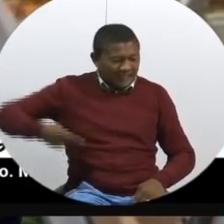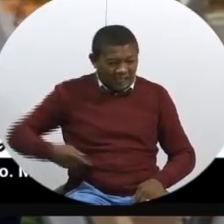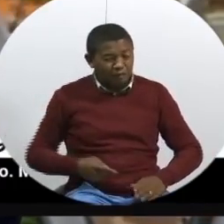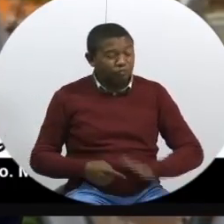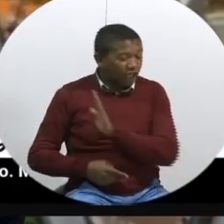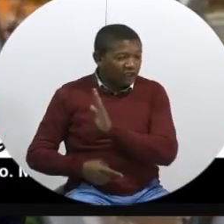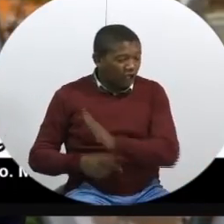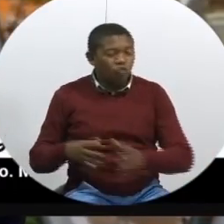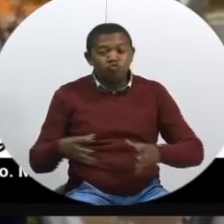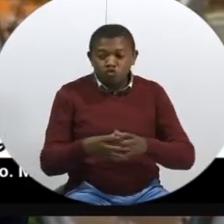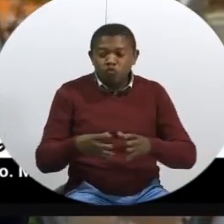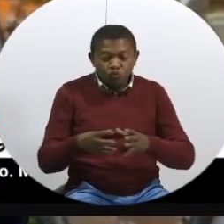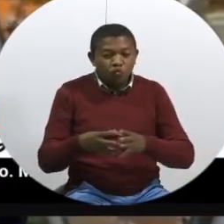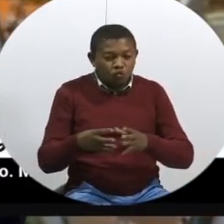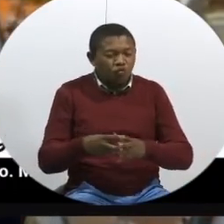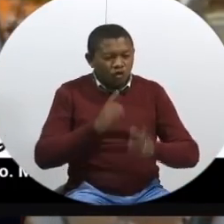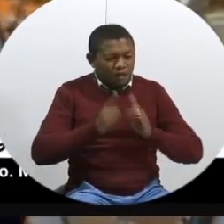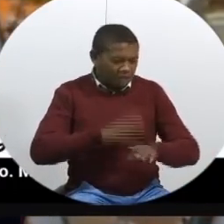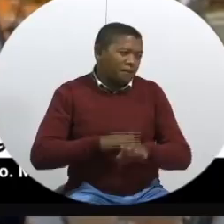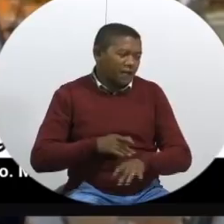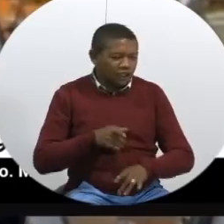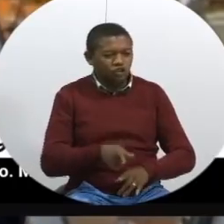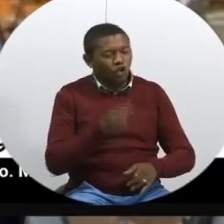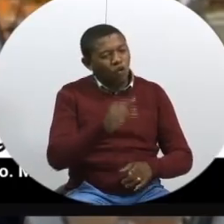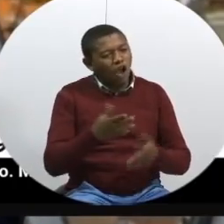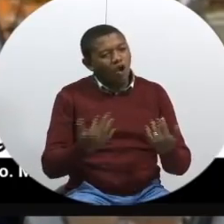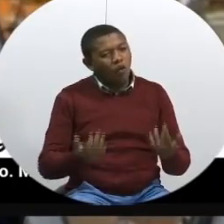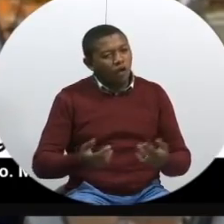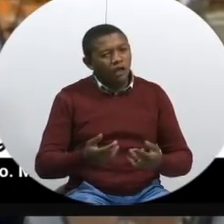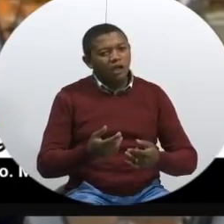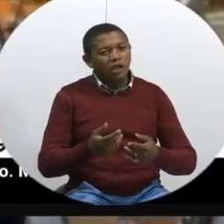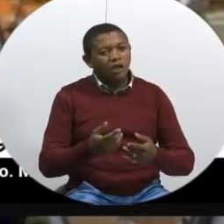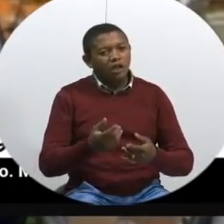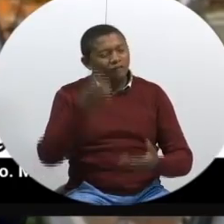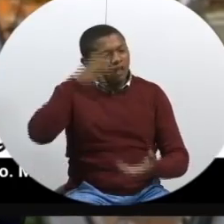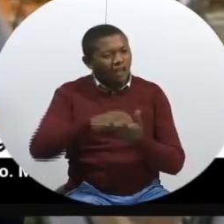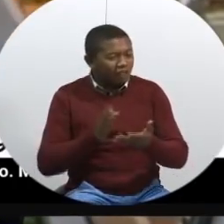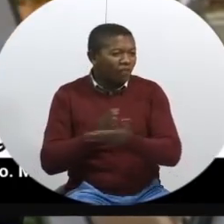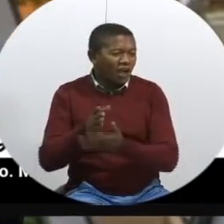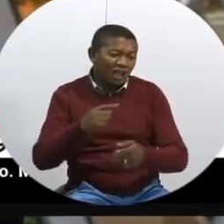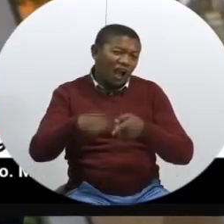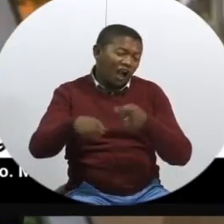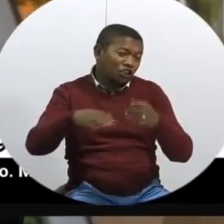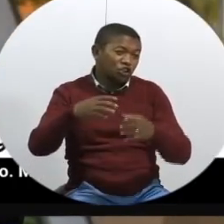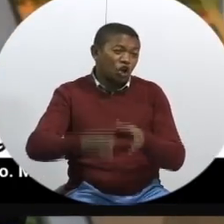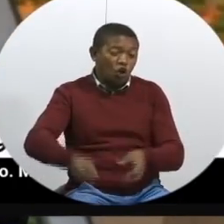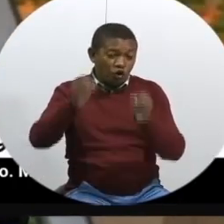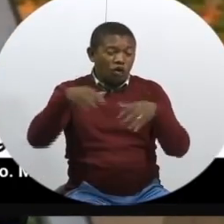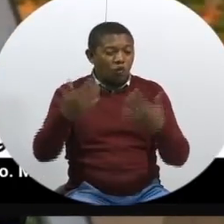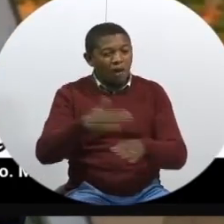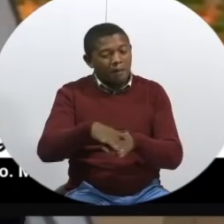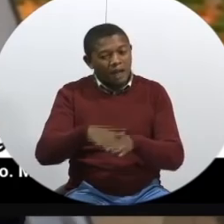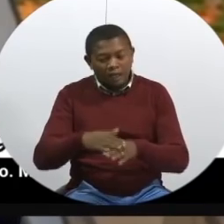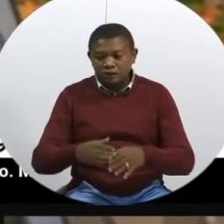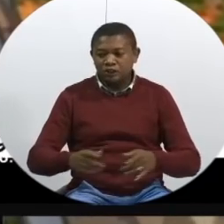nivoritetiny tena konjery a nandinika ny hoe mba tsisiny fiatraikany ratsy loatra ho an'ny firenena